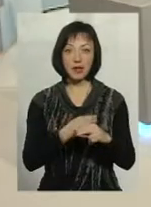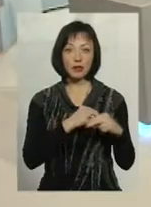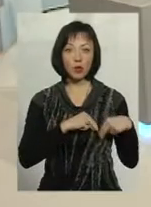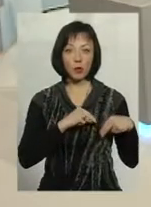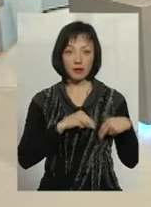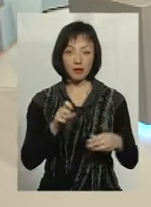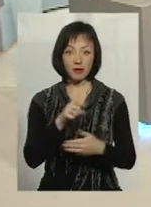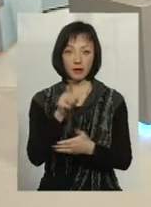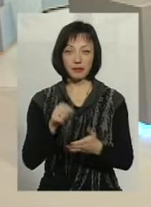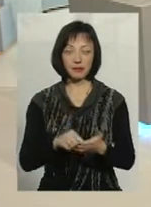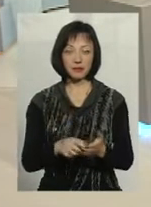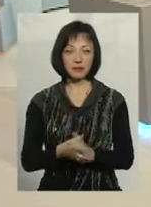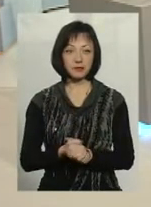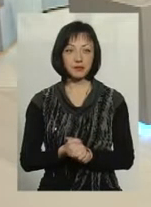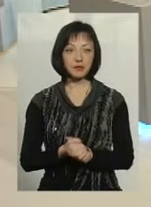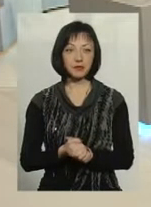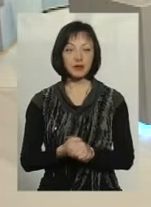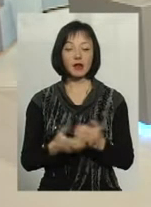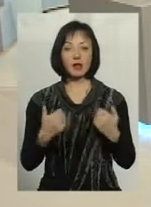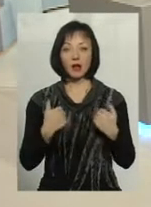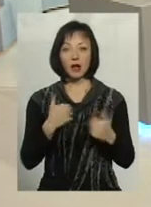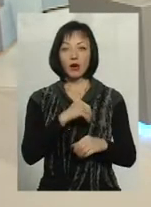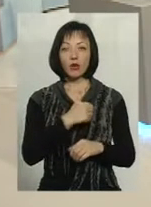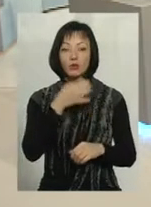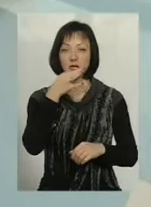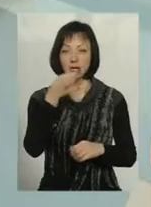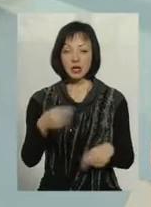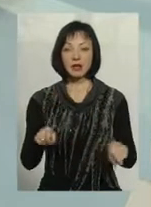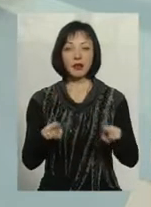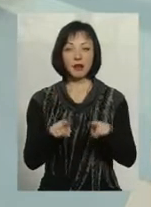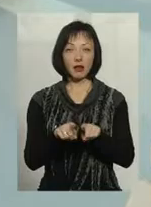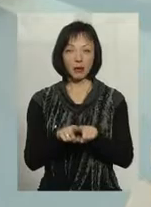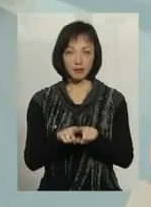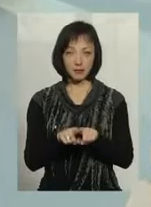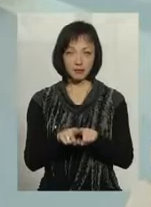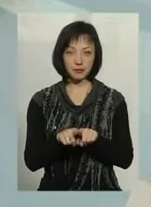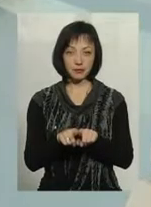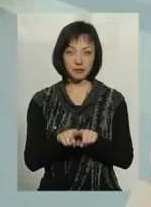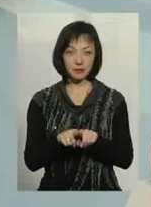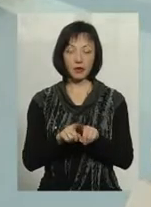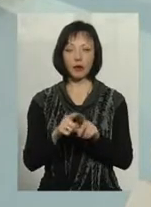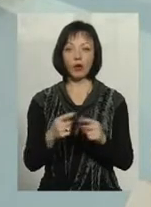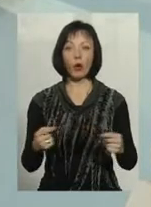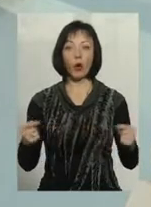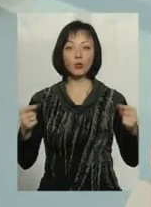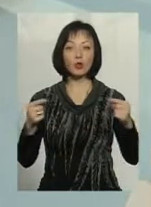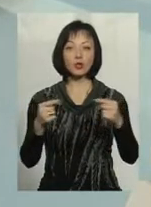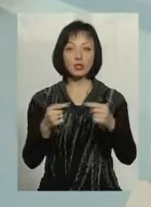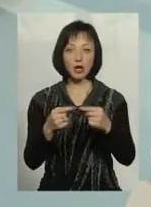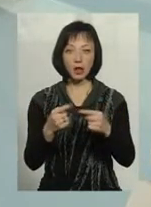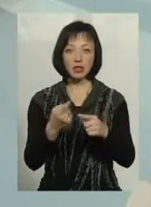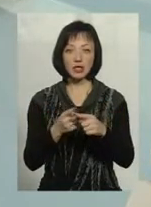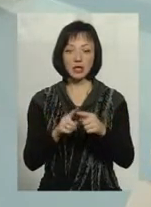щоб їх переглядували і таким чином працювати. Тобто, скажіть, будь ласка, власне, уряд декларує,